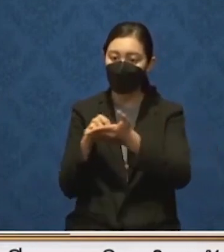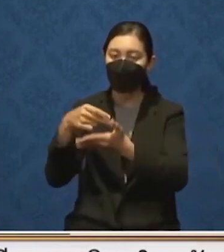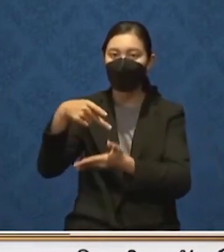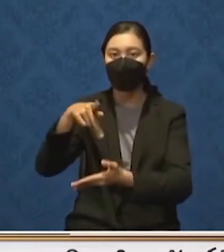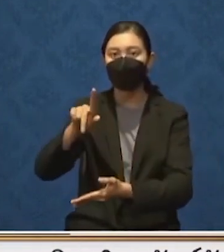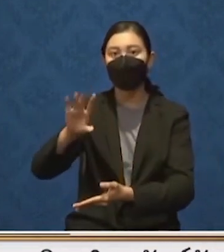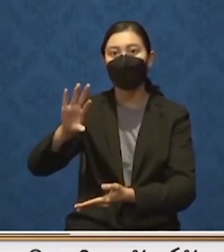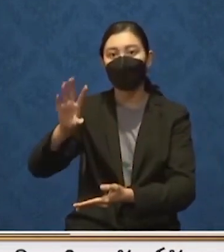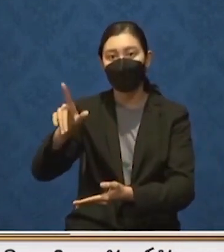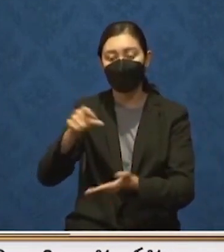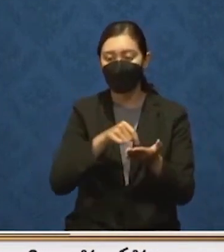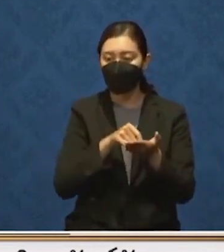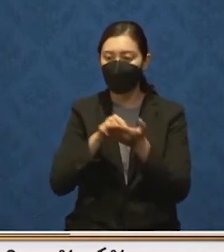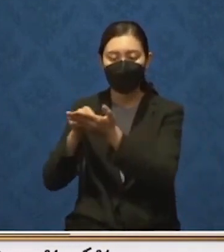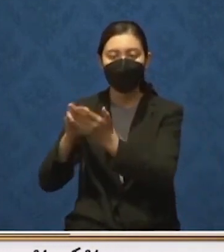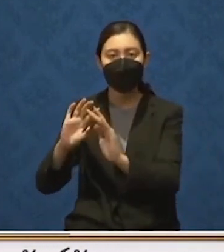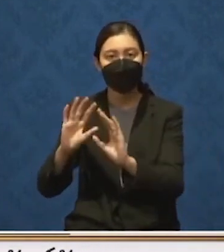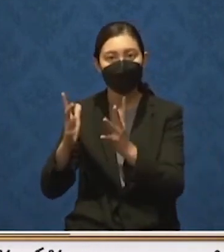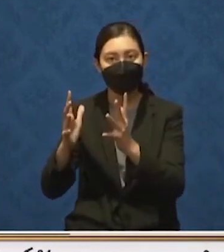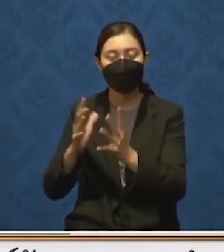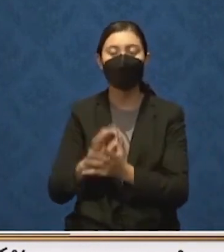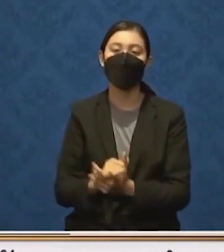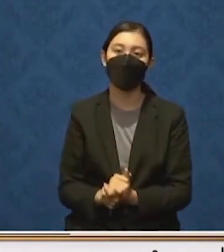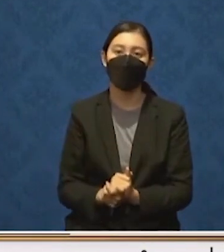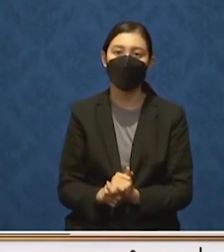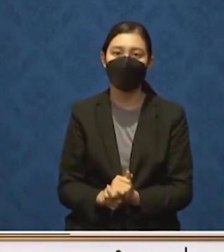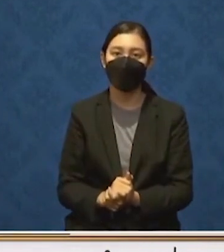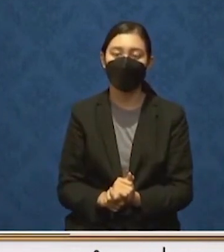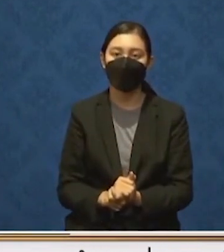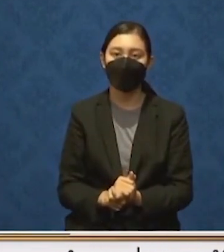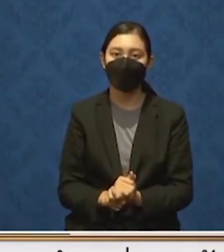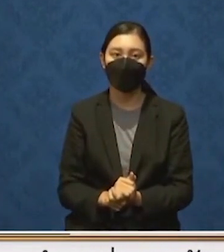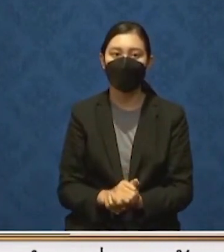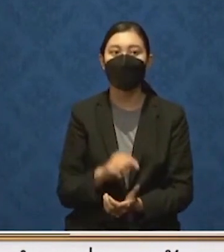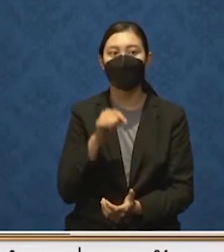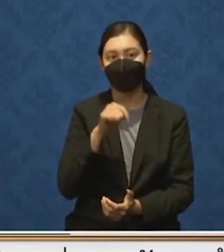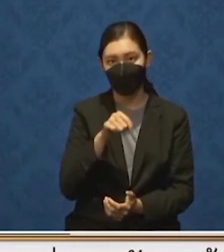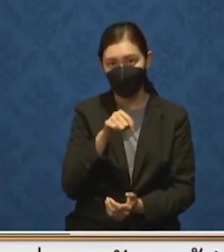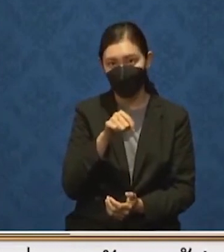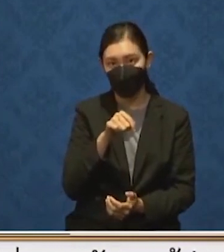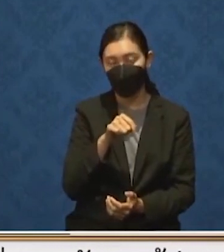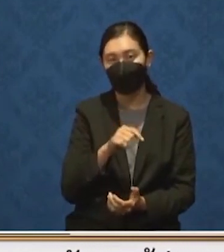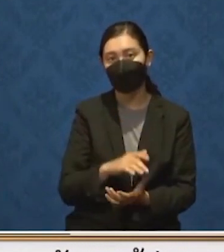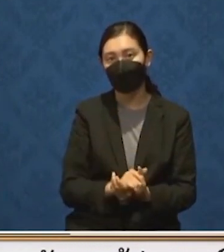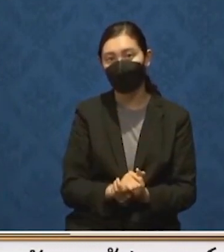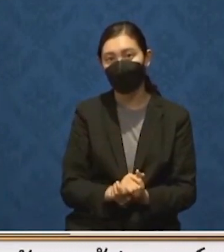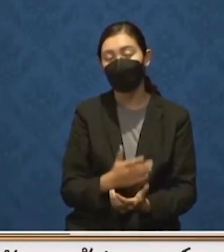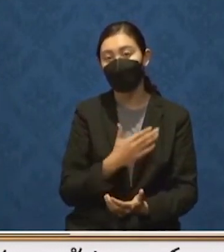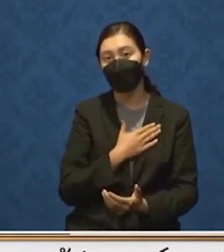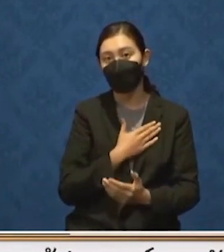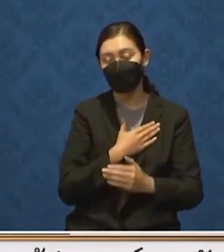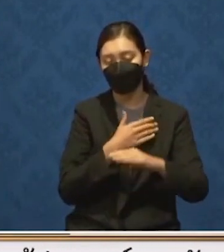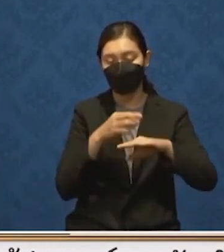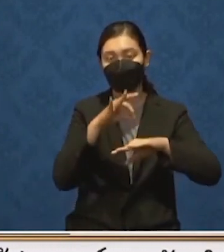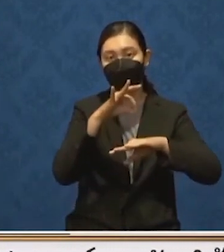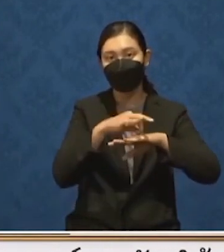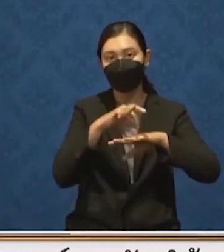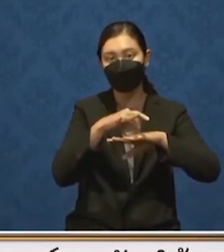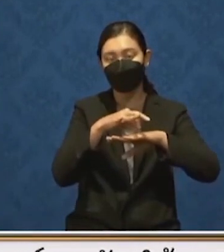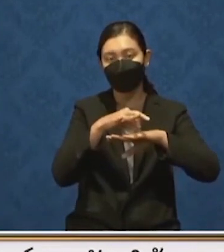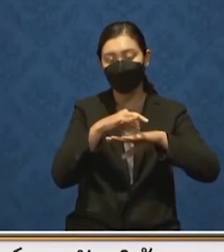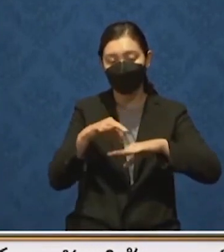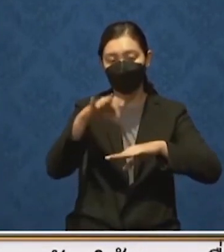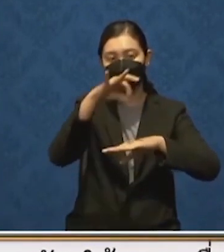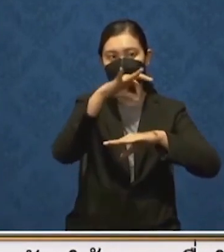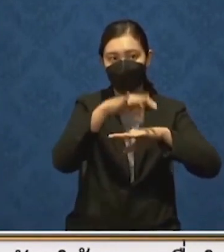การเมองกตองเรีนว่ากิจกรมทงหมดทเกิดขึนเกิดขึ้ใระหวางที่ผมยังไมได้เข้าสู่ตำแหน่งผมเข้า